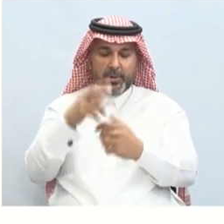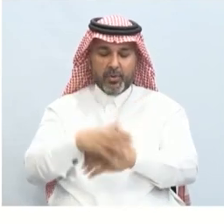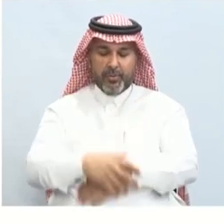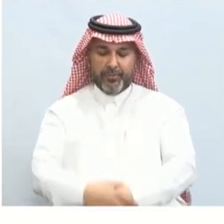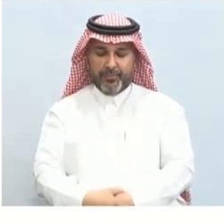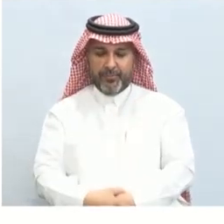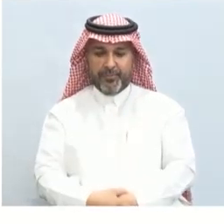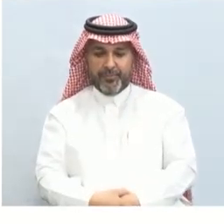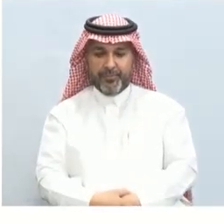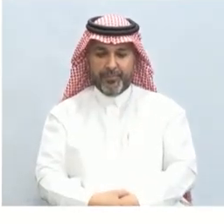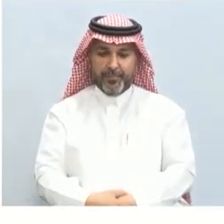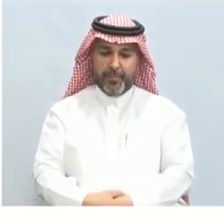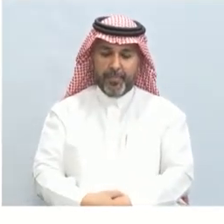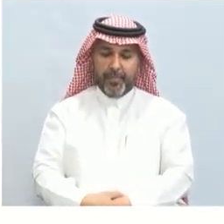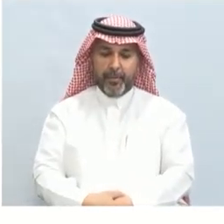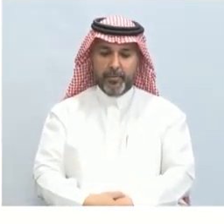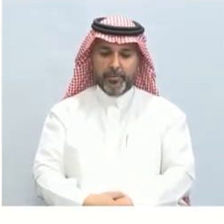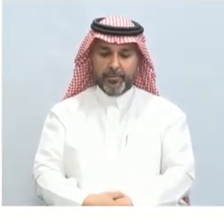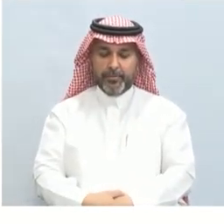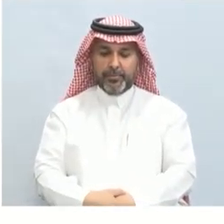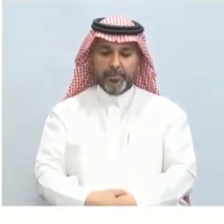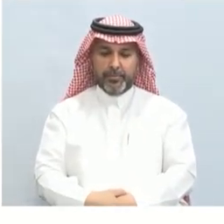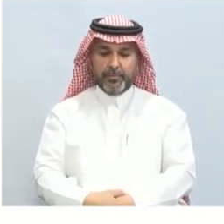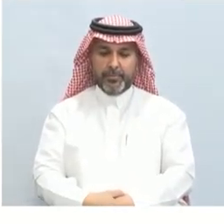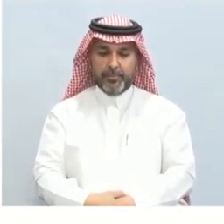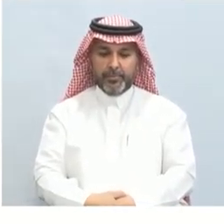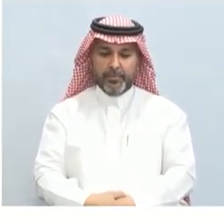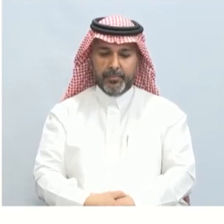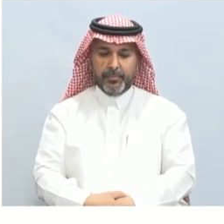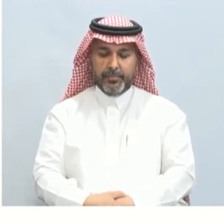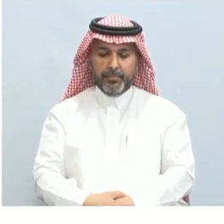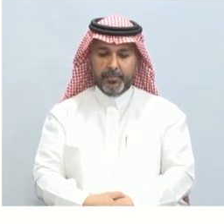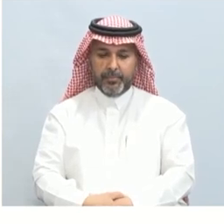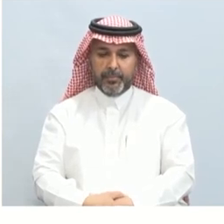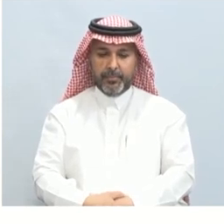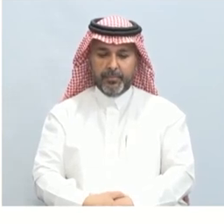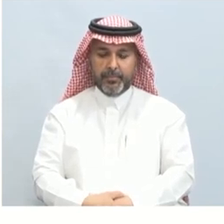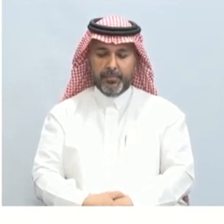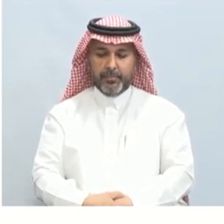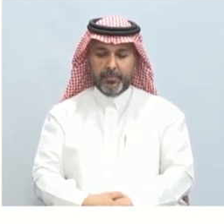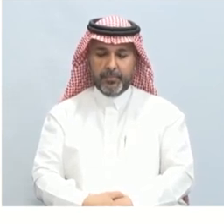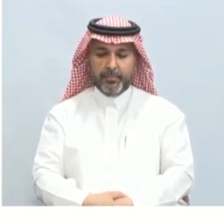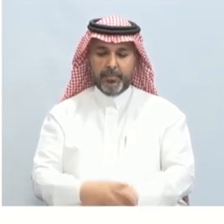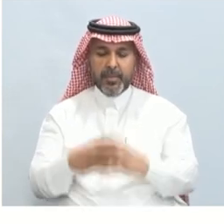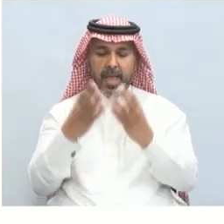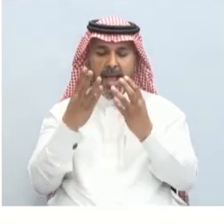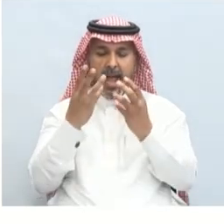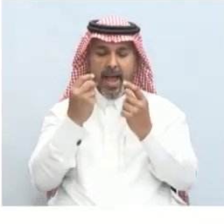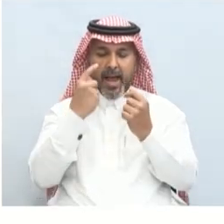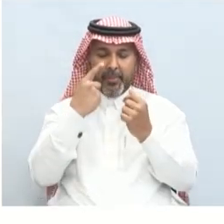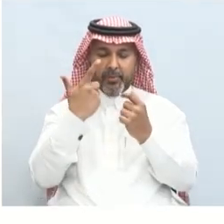معه نقطه مرجعيه عامله زي ما عامل التباديل الخطي الطبيعي البسيط ها وبالتالي راح يكون عدد